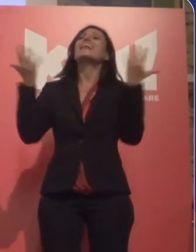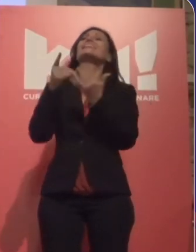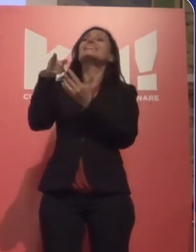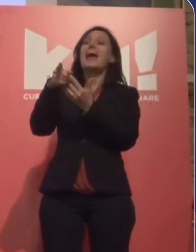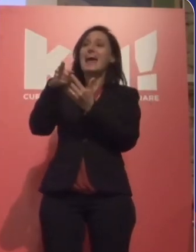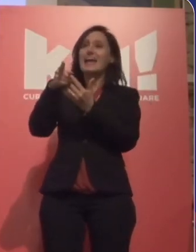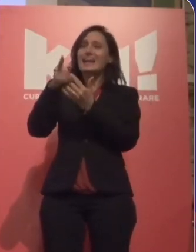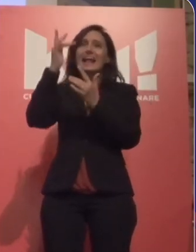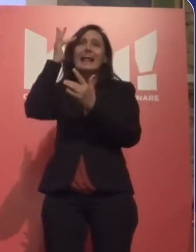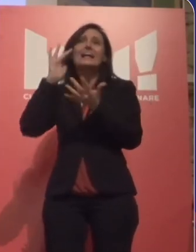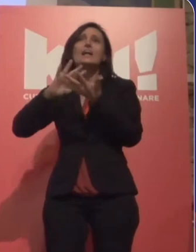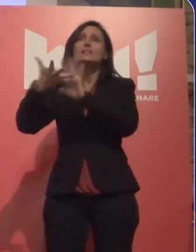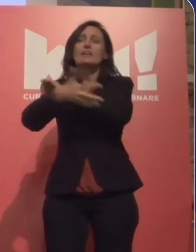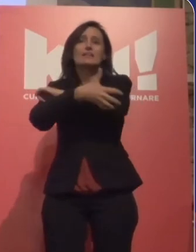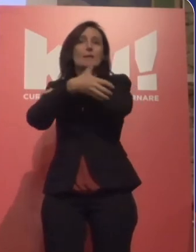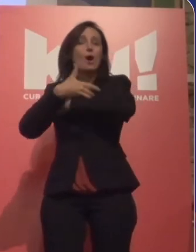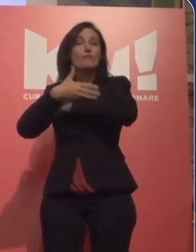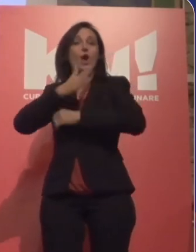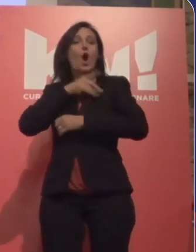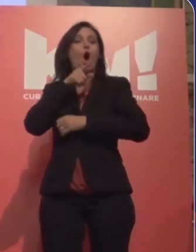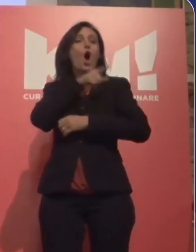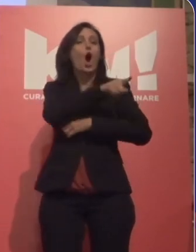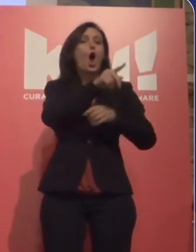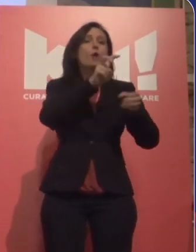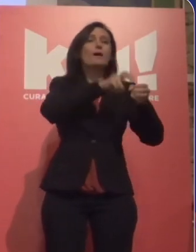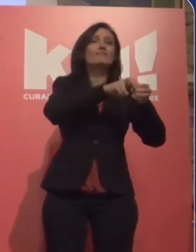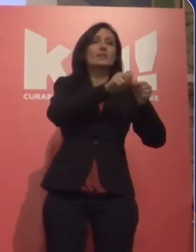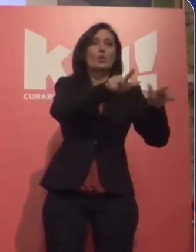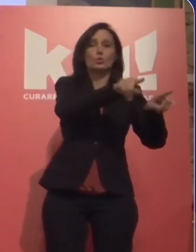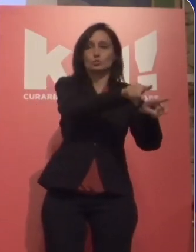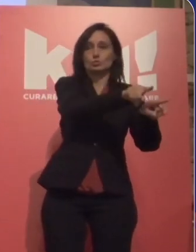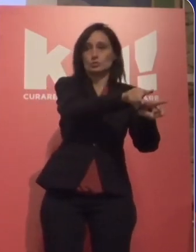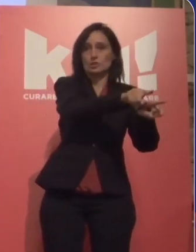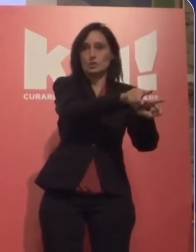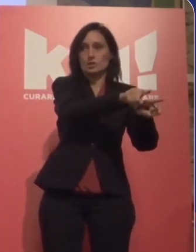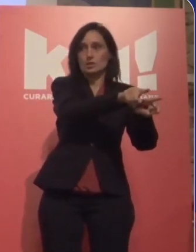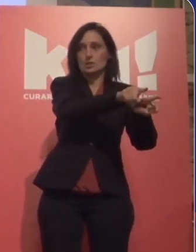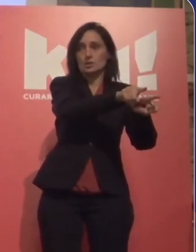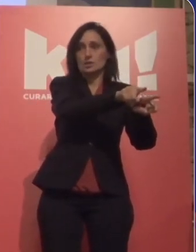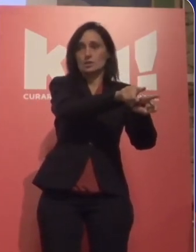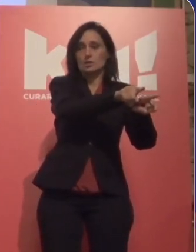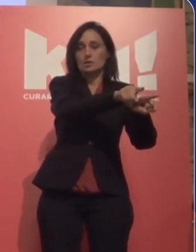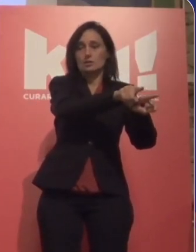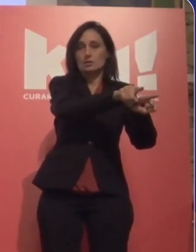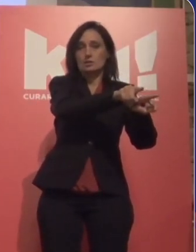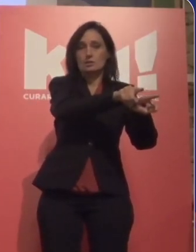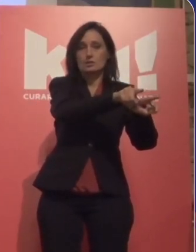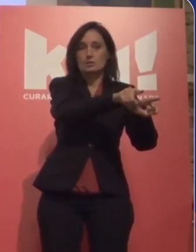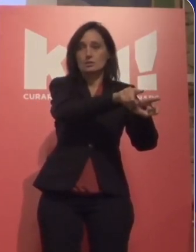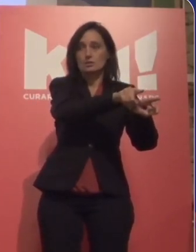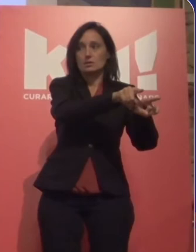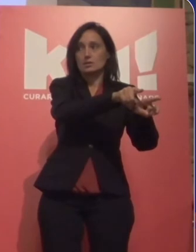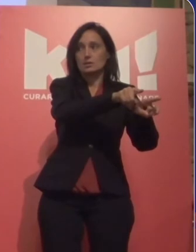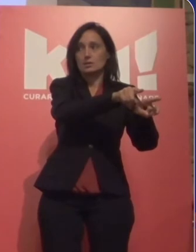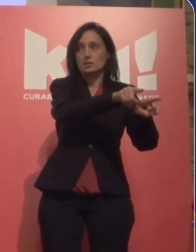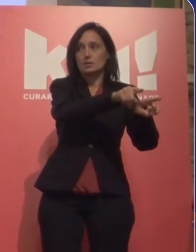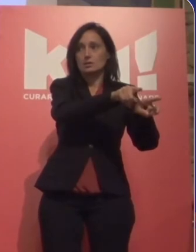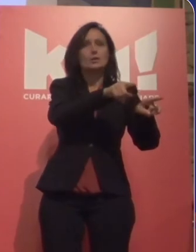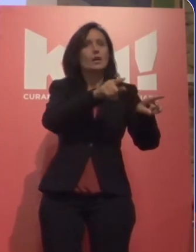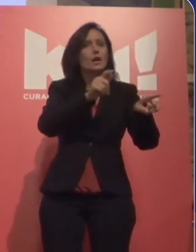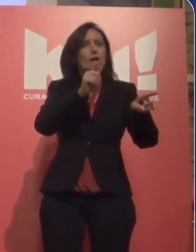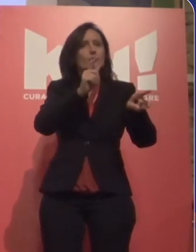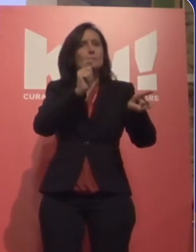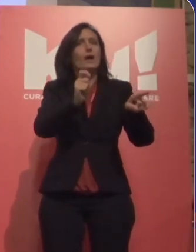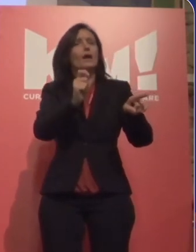ea pagare il vaccino anti covic e quindi se ci troviamo